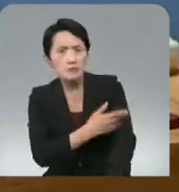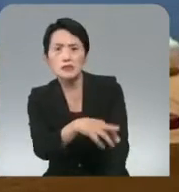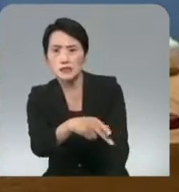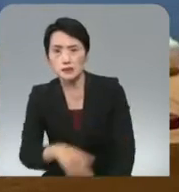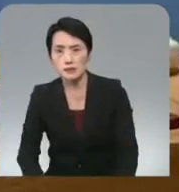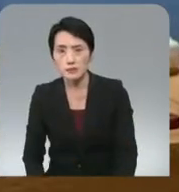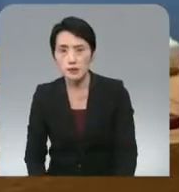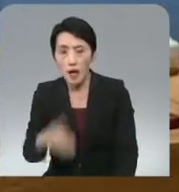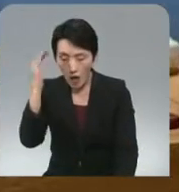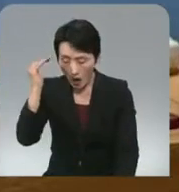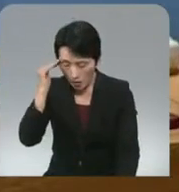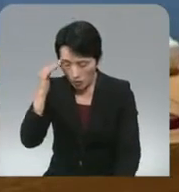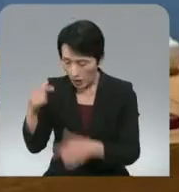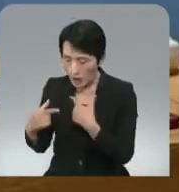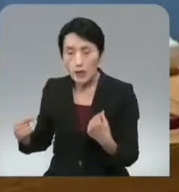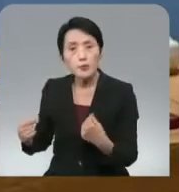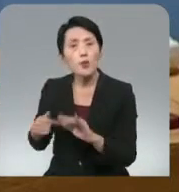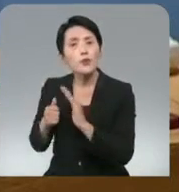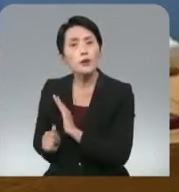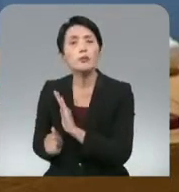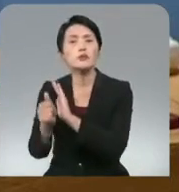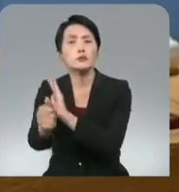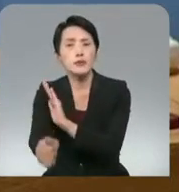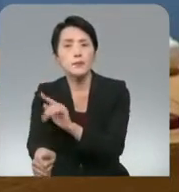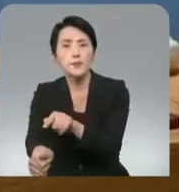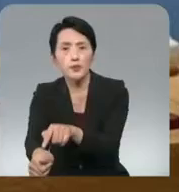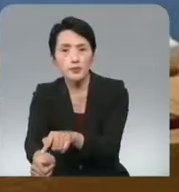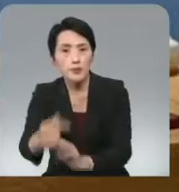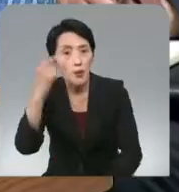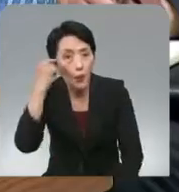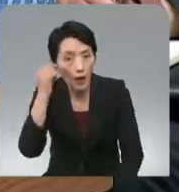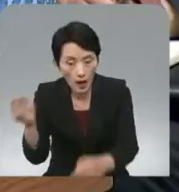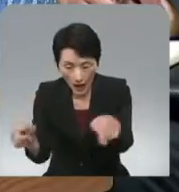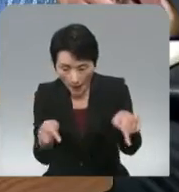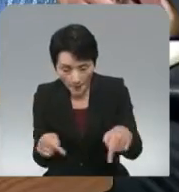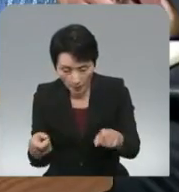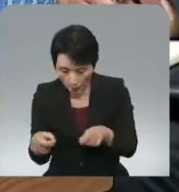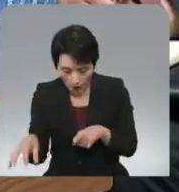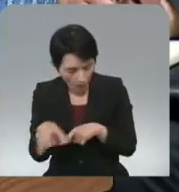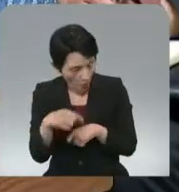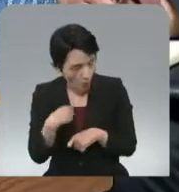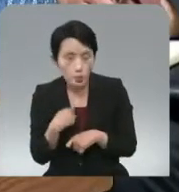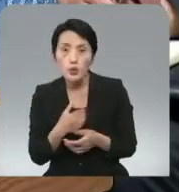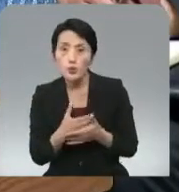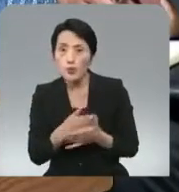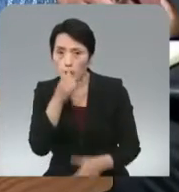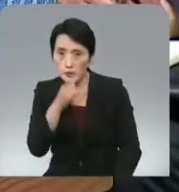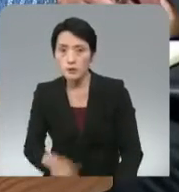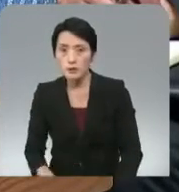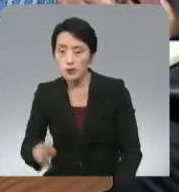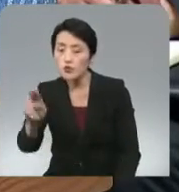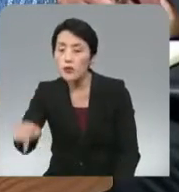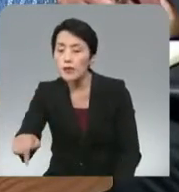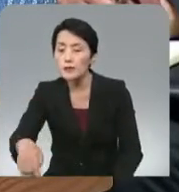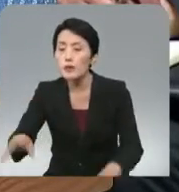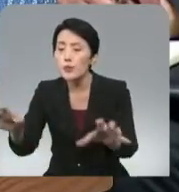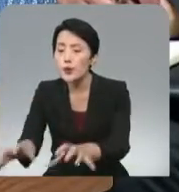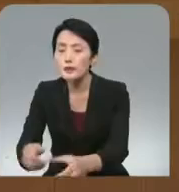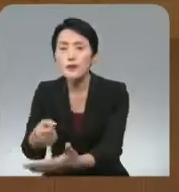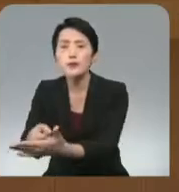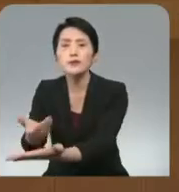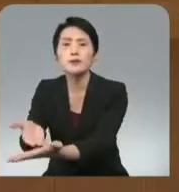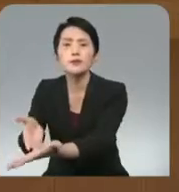onusienne et une menace pour la région comme pour l'ensemble de la communauté internationale leur représentante américaine